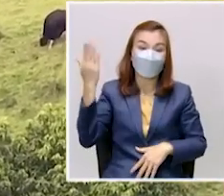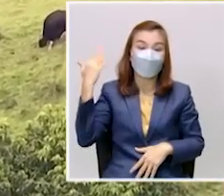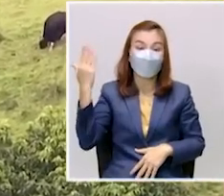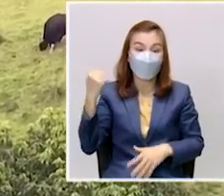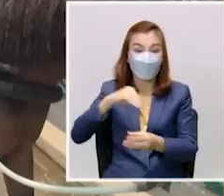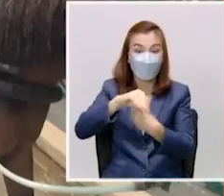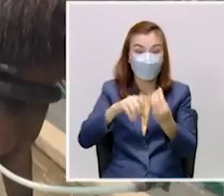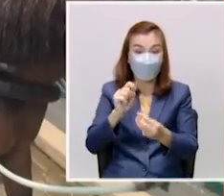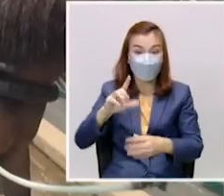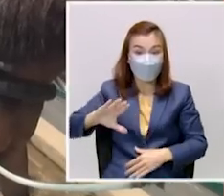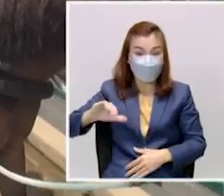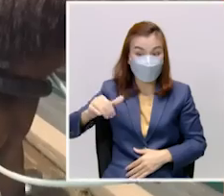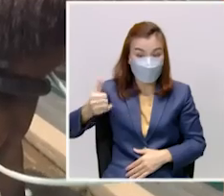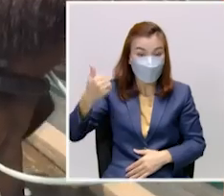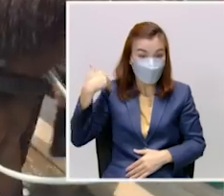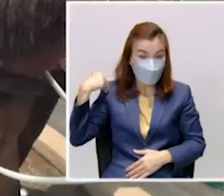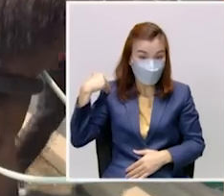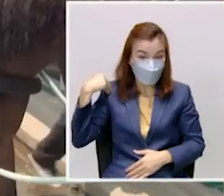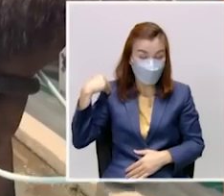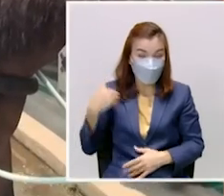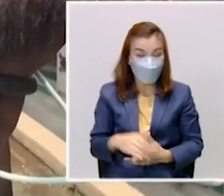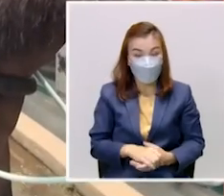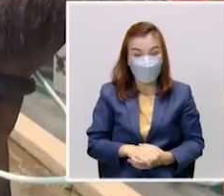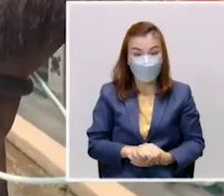เริ่มกลับมาฟื้นตัวได้บ้างหรือยังคะ